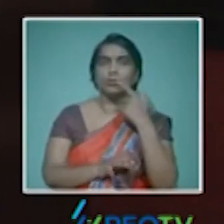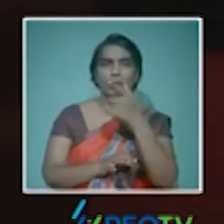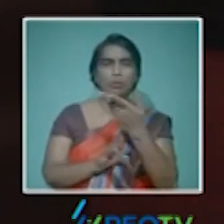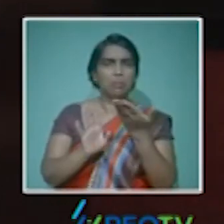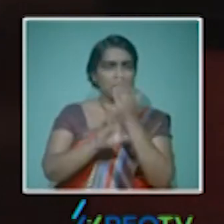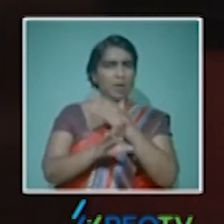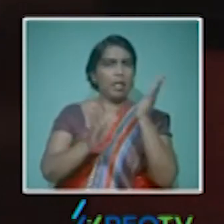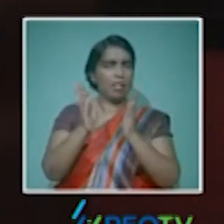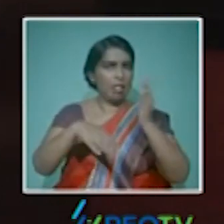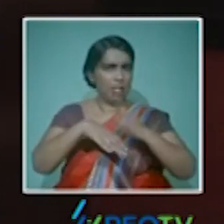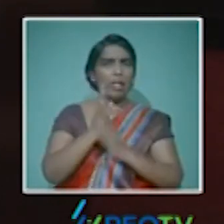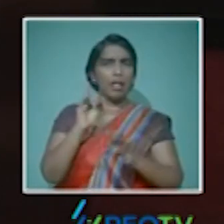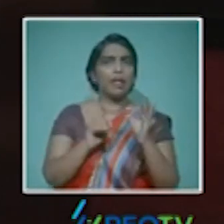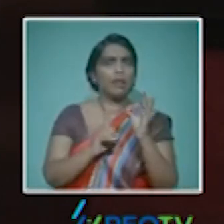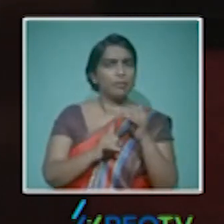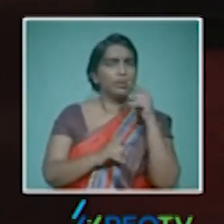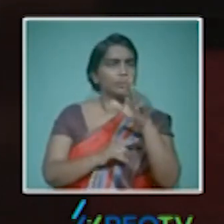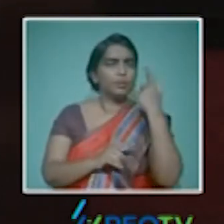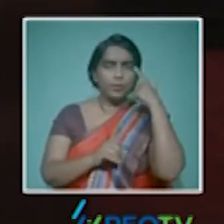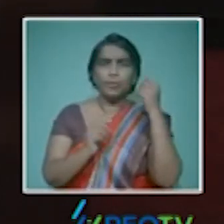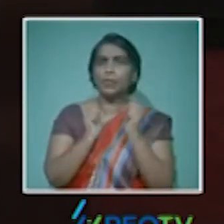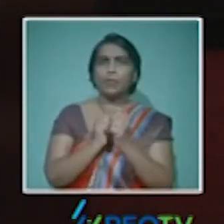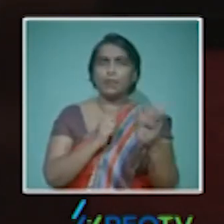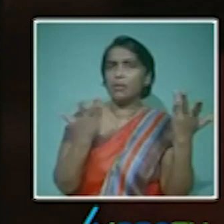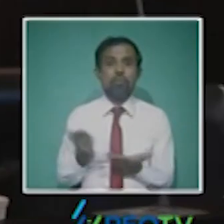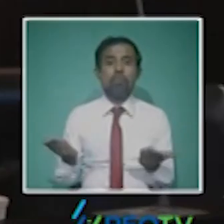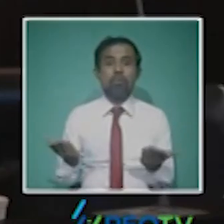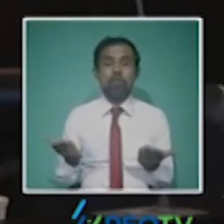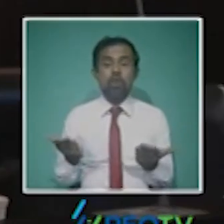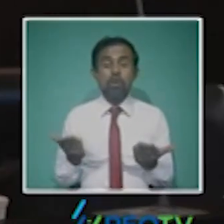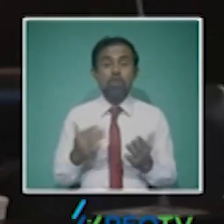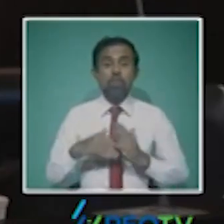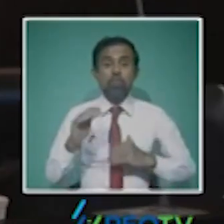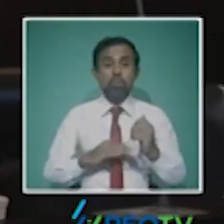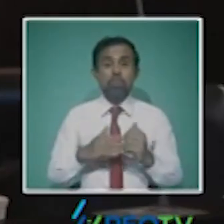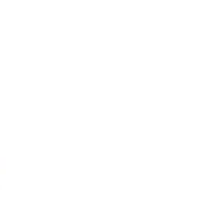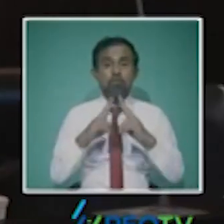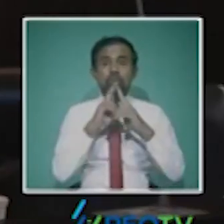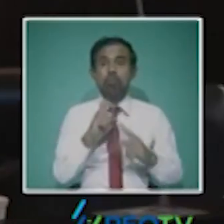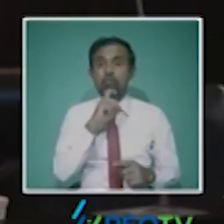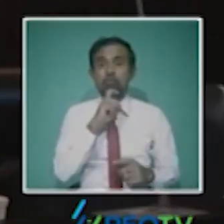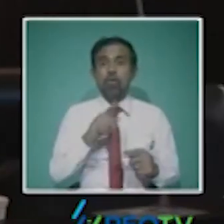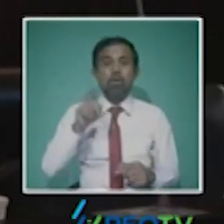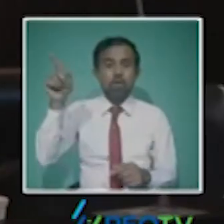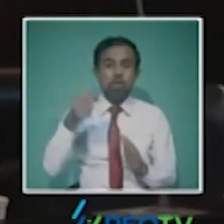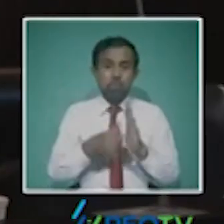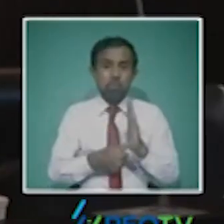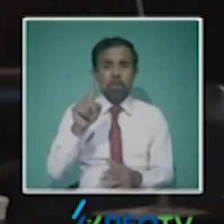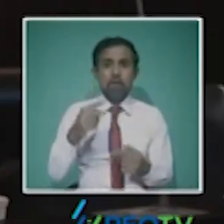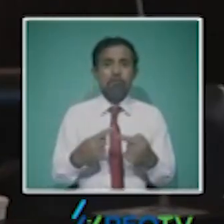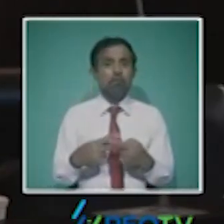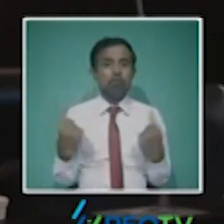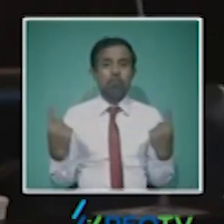පෙර හිටපු ඇමතිවරයෙක් නේ මේ විෂය පිළිබඳ ඔබතුමා ඒක කරන්න නැතුව දැන් මම මේක කරන්න හදන්නේ වෘත්තීය සමිතිය ශ්‍රේෂ්ඨාධිකරණයට ගිහිල්ලා මේ පනත අභියෝගයට ලක්